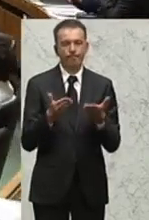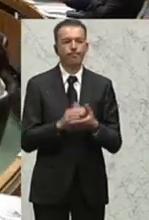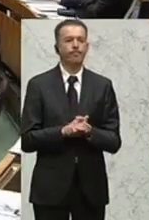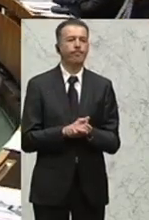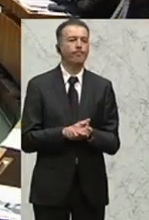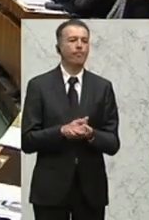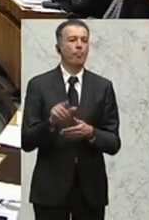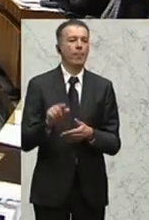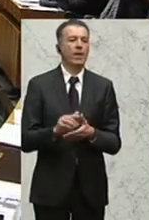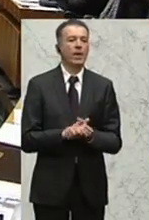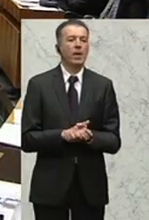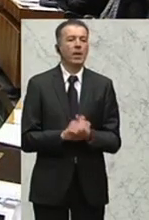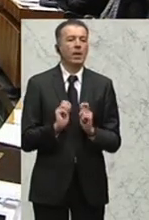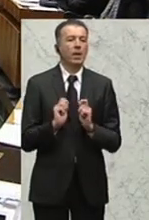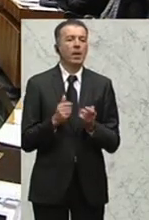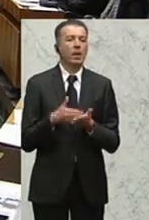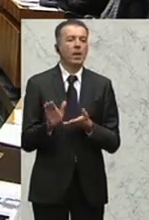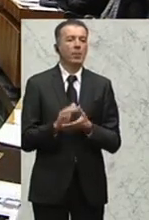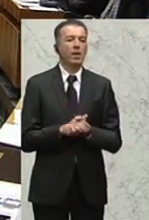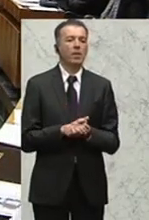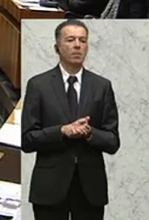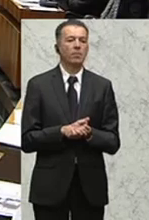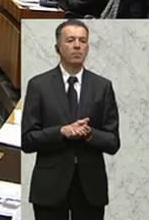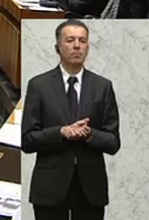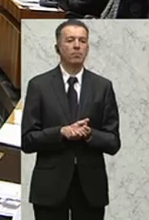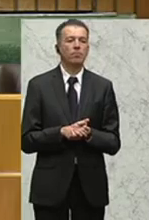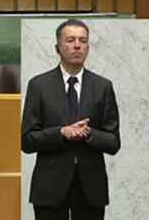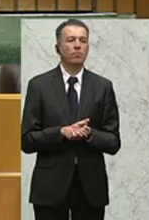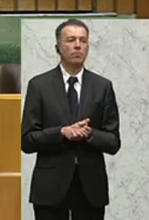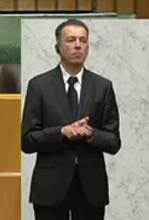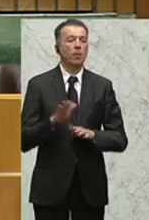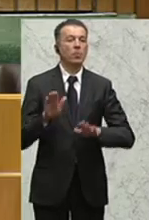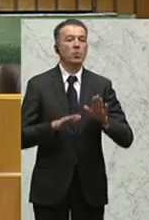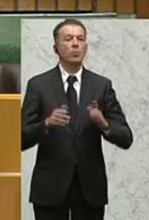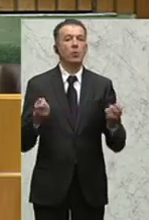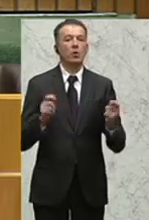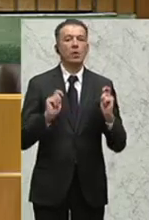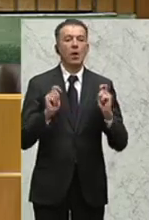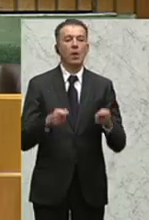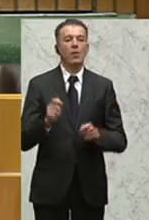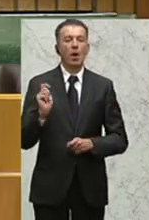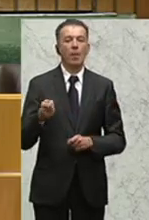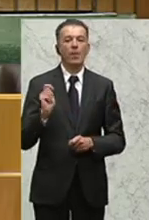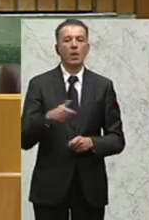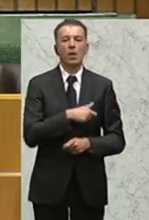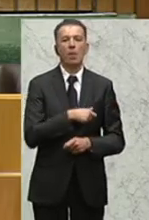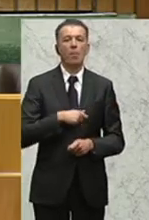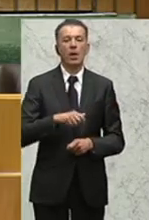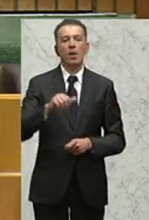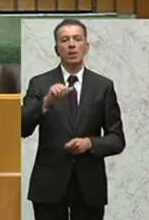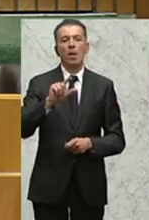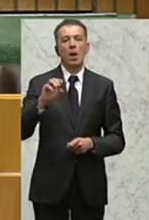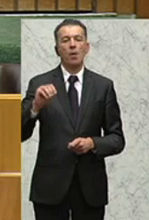ein Zeichen das ist die Minderheit der Antrag ist abgelehnt Abstimmung über den Entschließungsantrag der Abgeordneten Magister